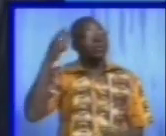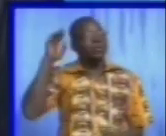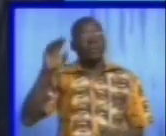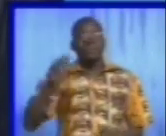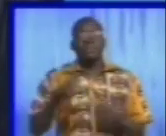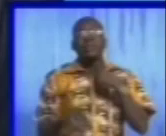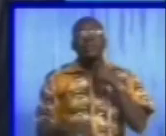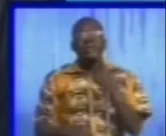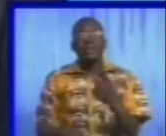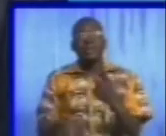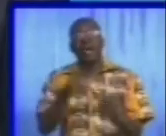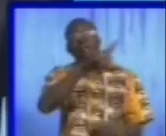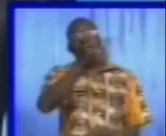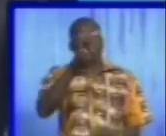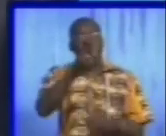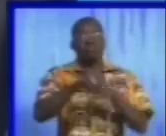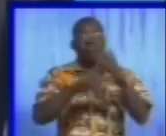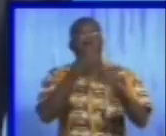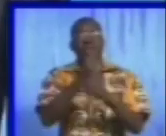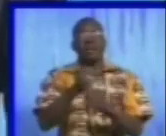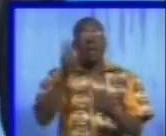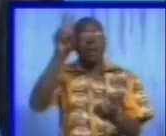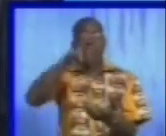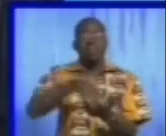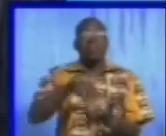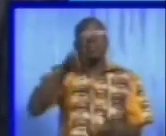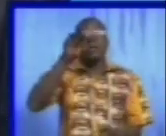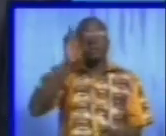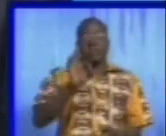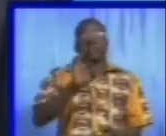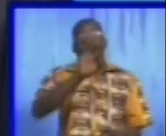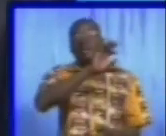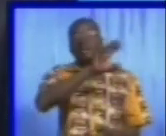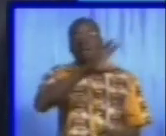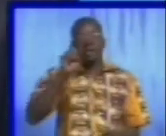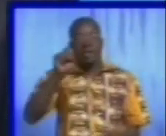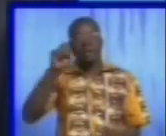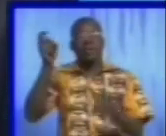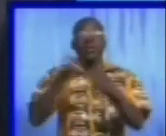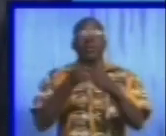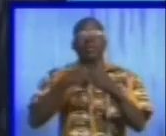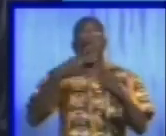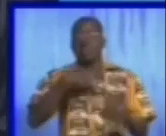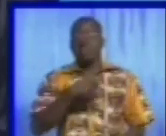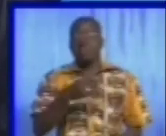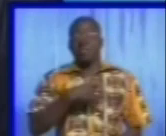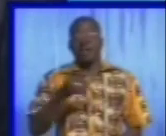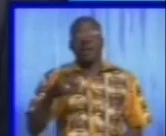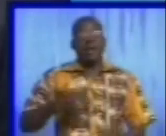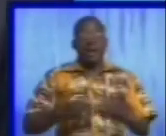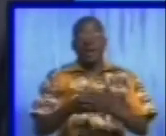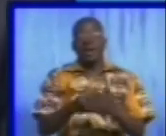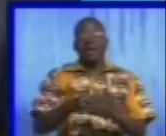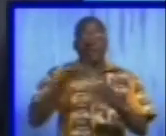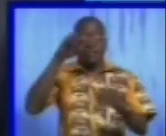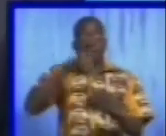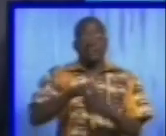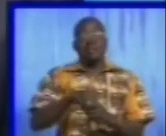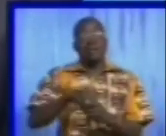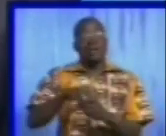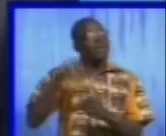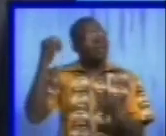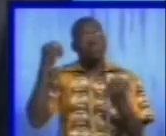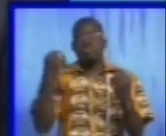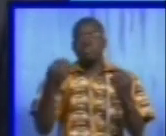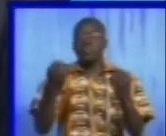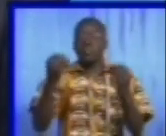a 100 ans. C'est en 1913 que le premier père blanc est arrivé au pays saint. Depuis, il y a eu des milliers de baptisés